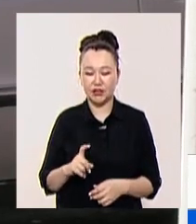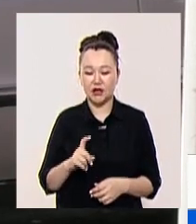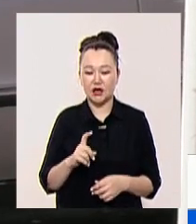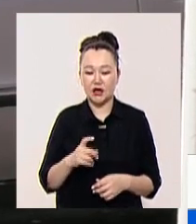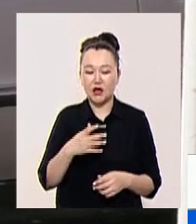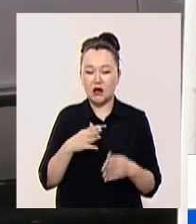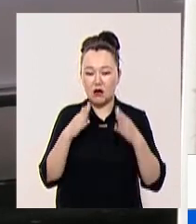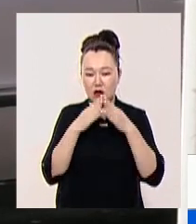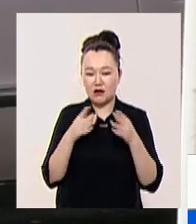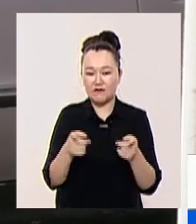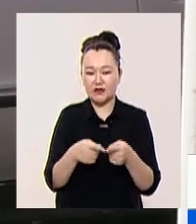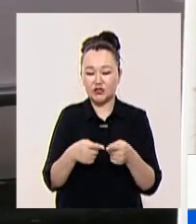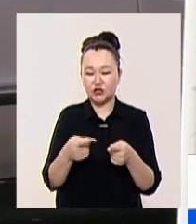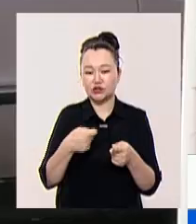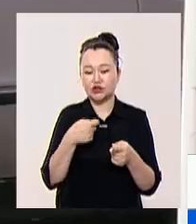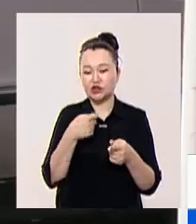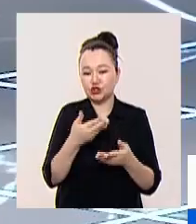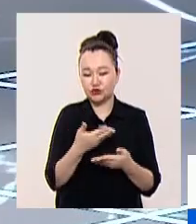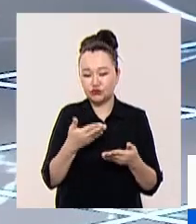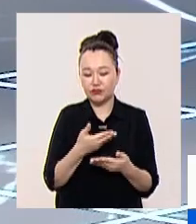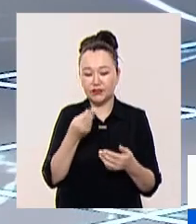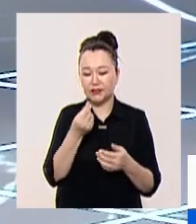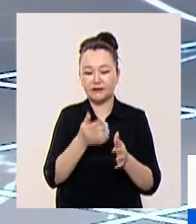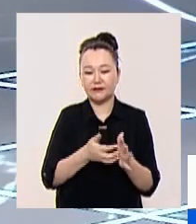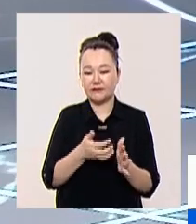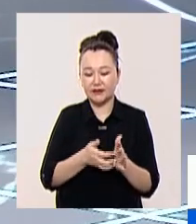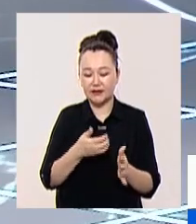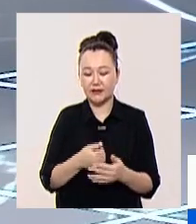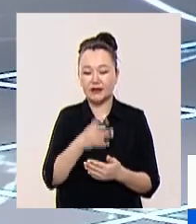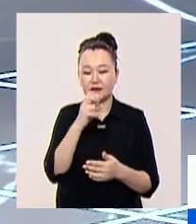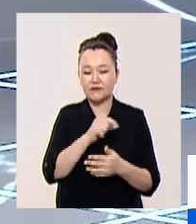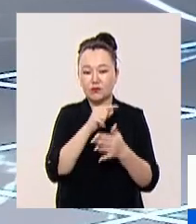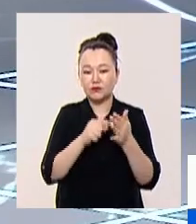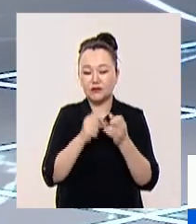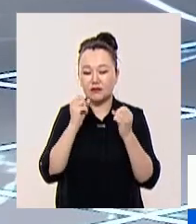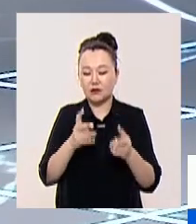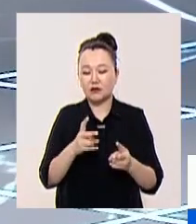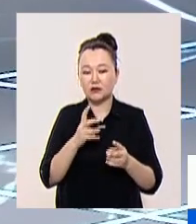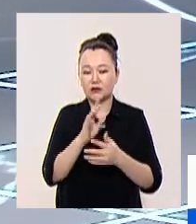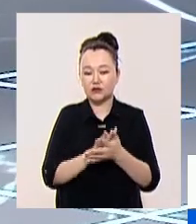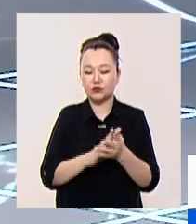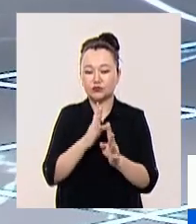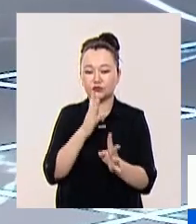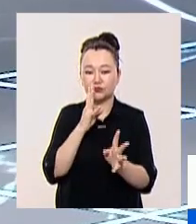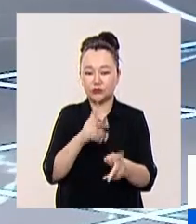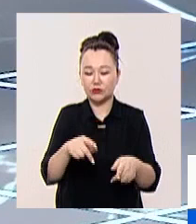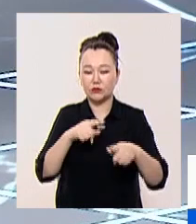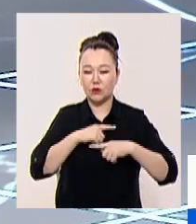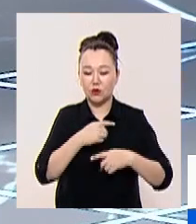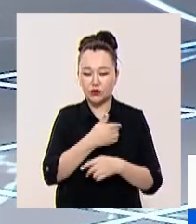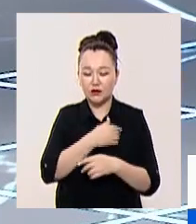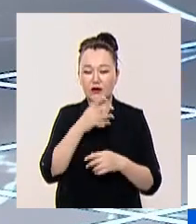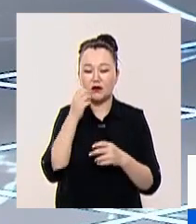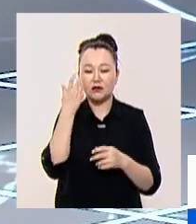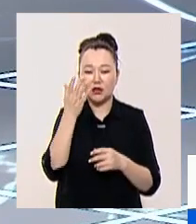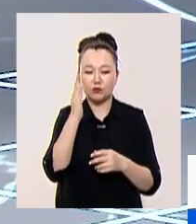Снимаю квартиру, денег не хватает. На вопрос о том, как продвигается очередь на жилье в Павлодаре и когда